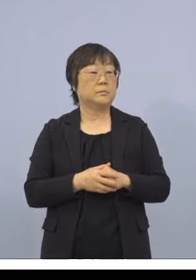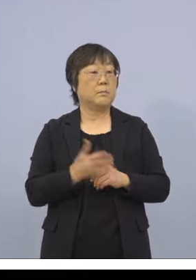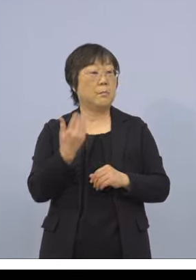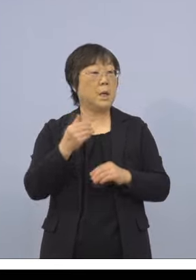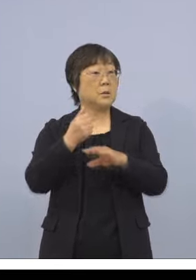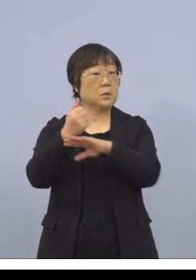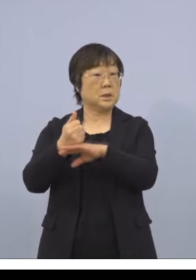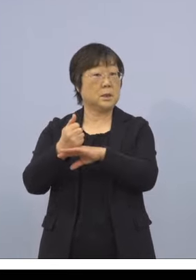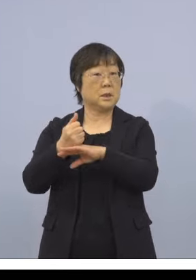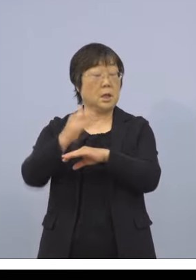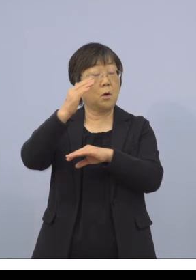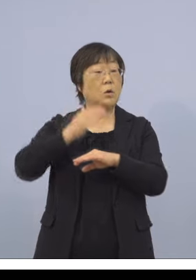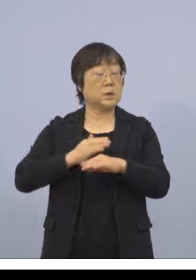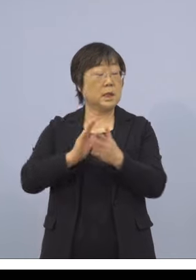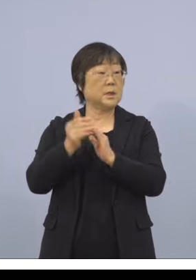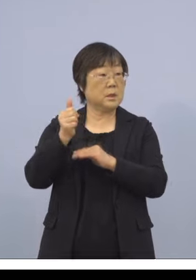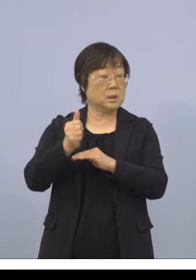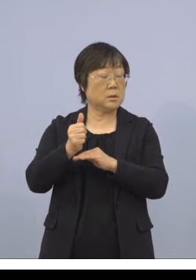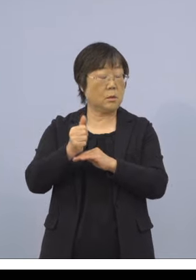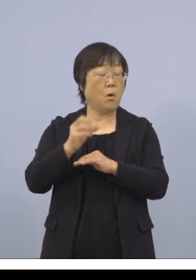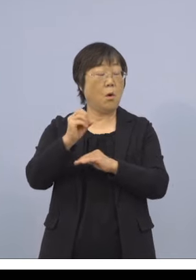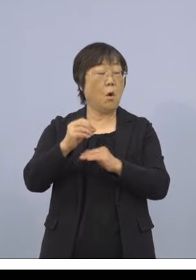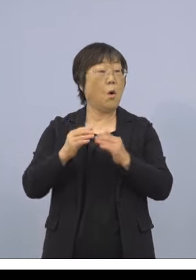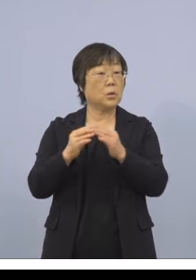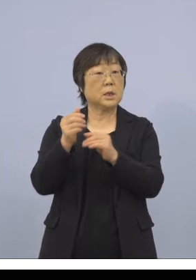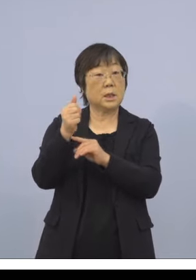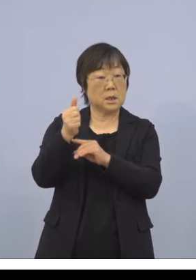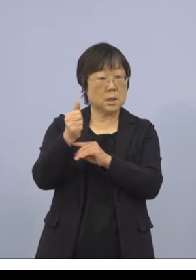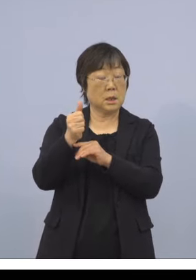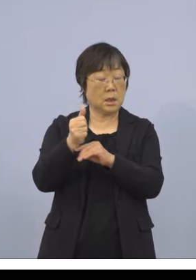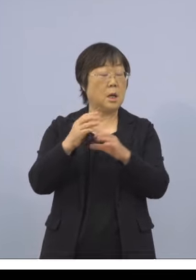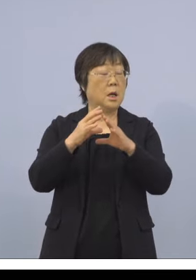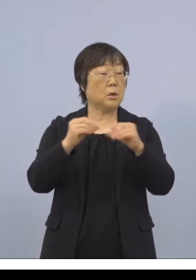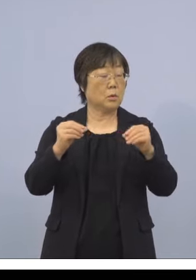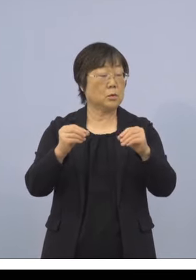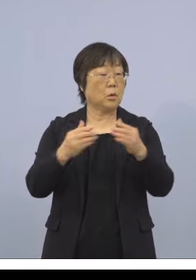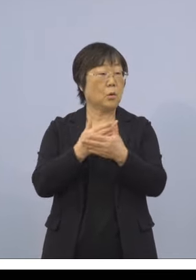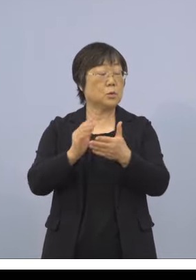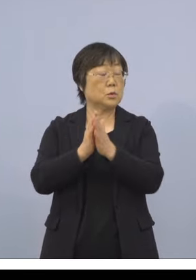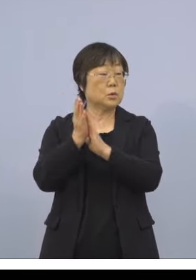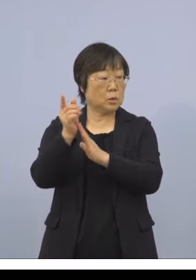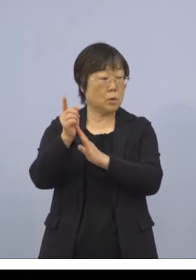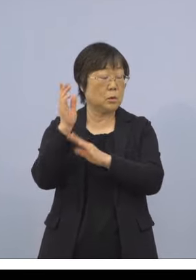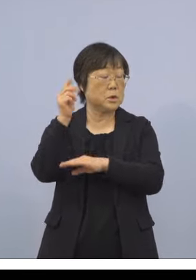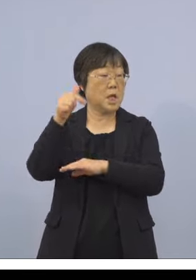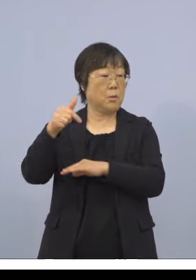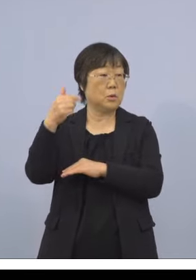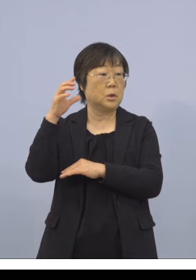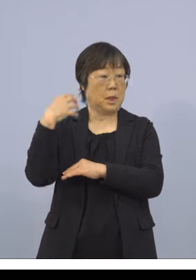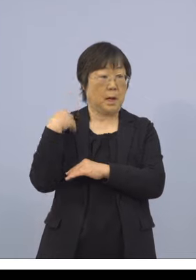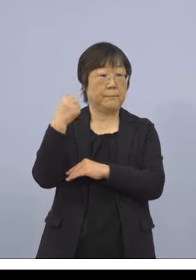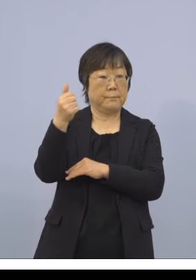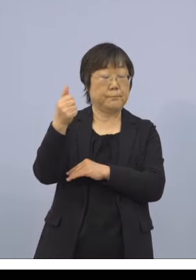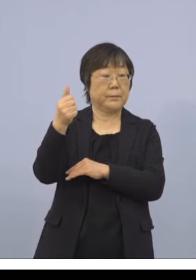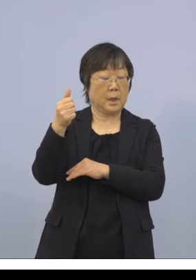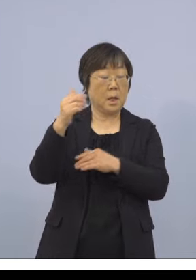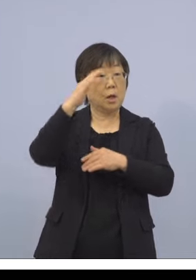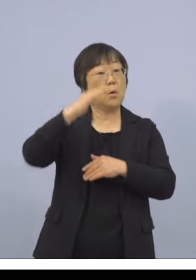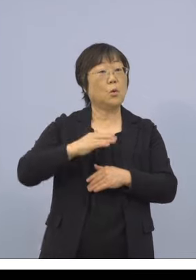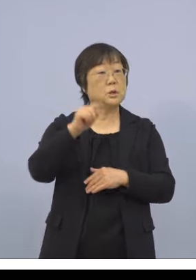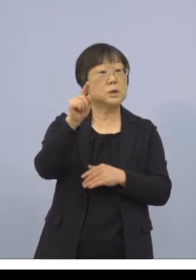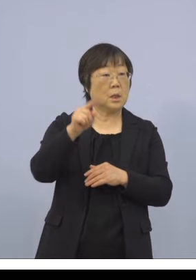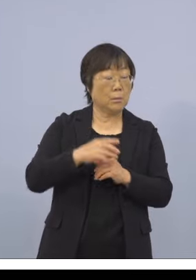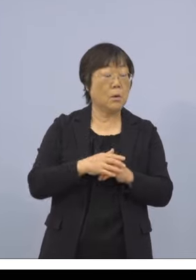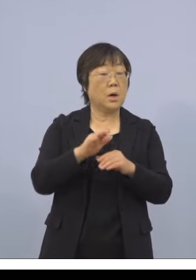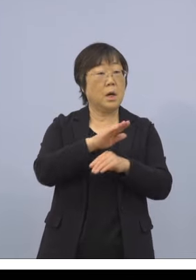知事、高知県知事をやられてた尾崎さんが今国土交通省政務官でお話ししましたが、高知の方でも以前